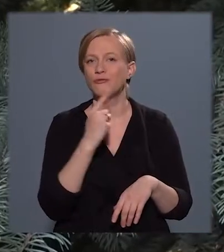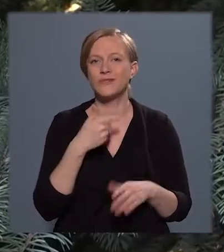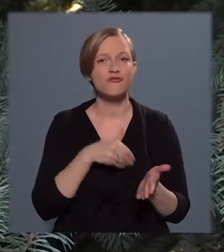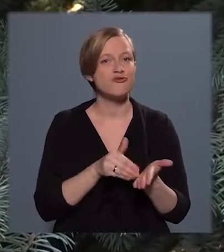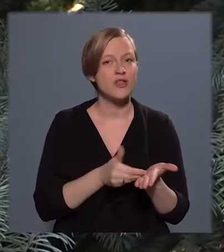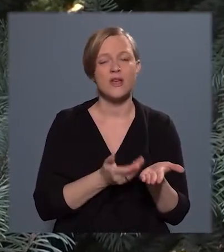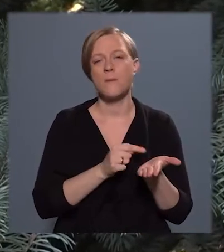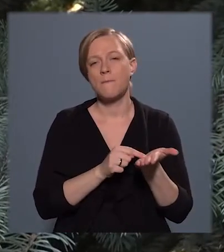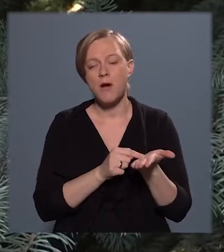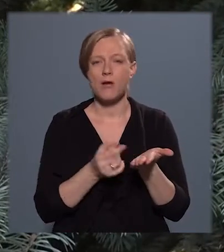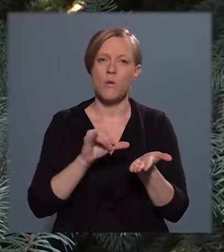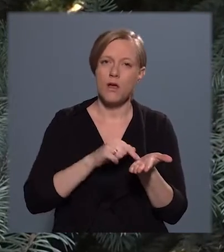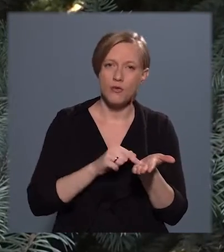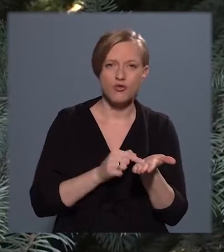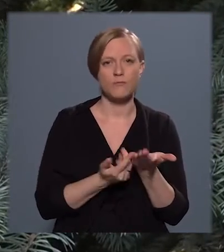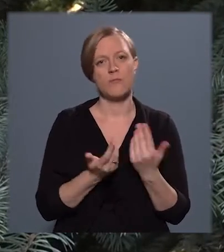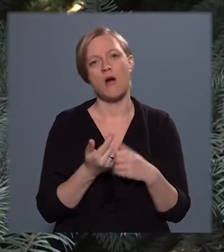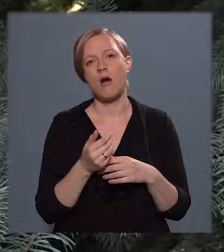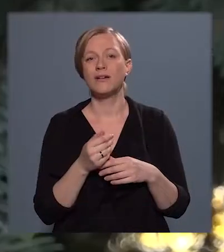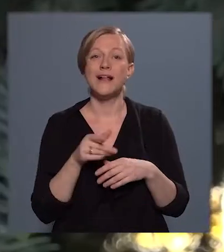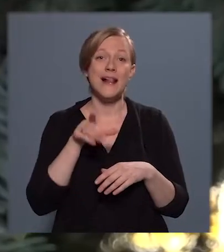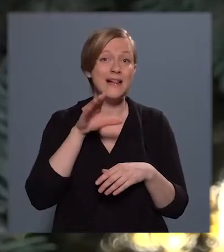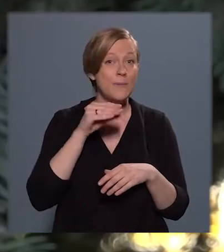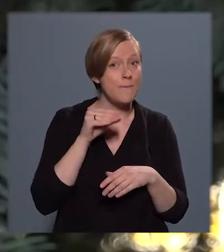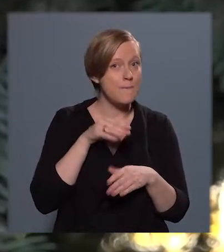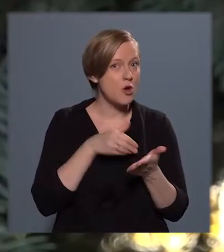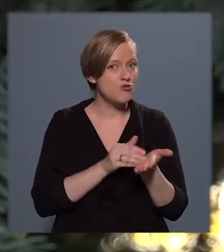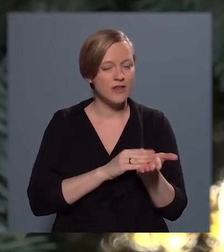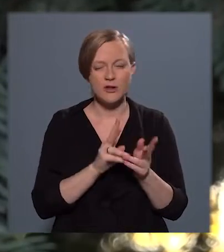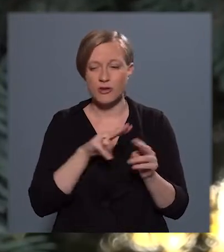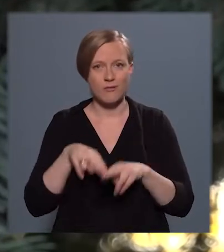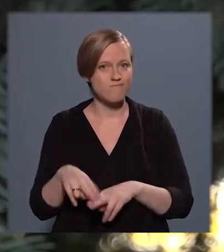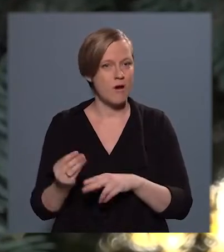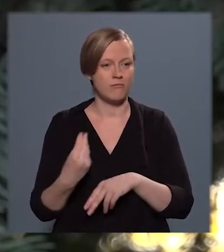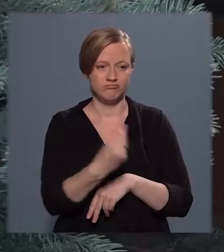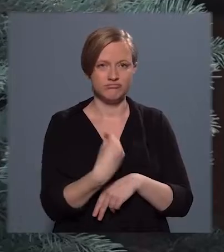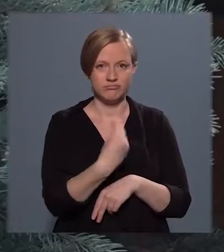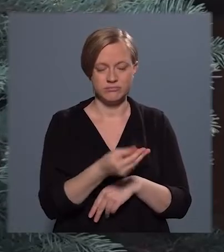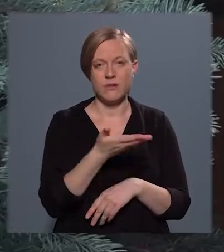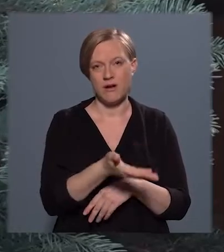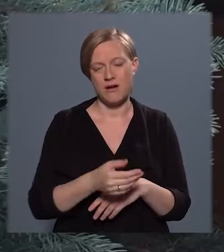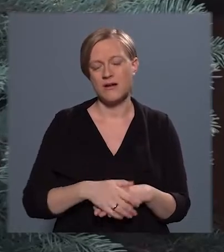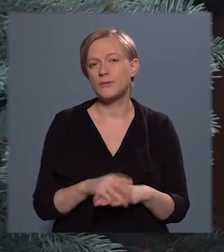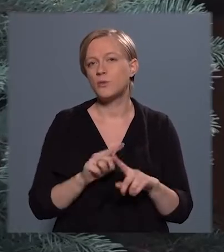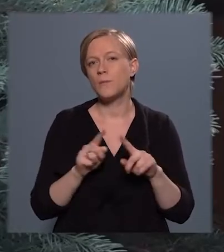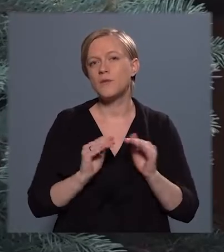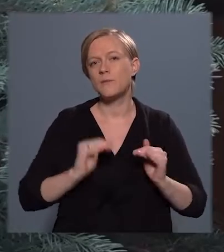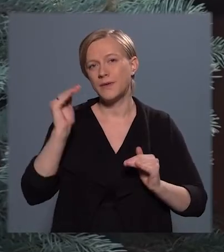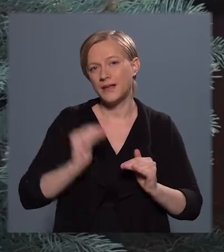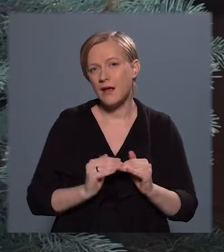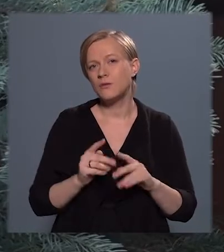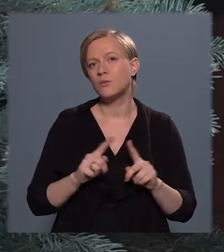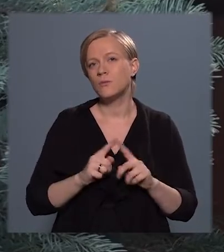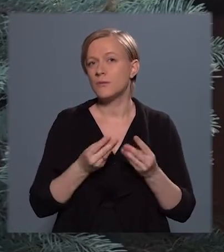magvakkal, esetleg vajjal, fagyúval, libazsírral, hogyha valakinek esetleg van otthon maradék, táplálni. Különböző méretű és